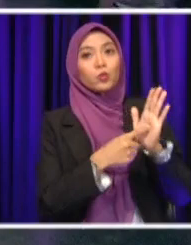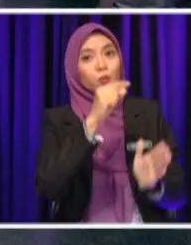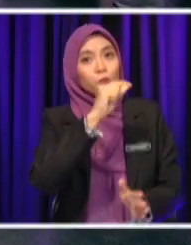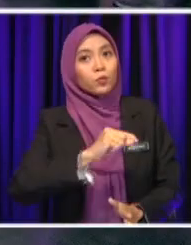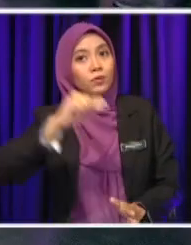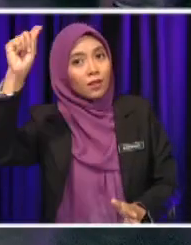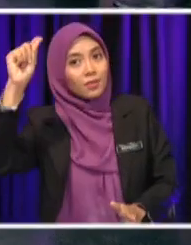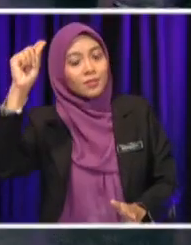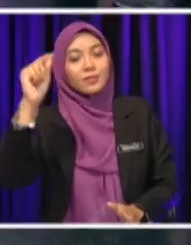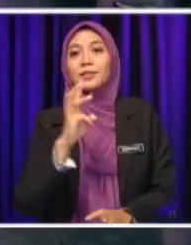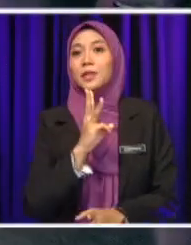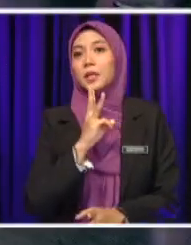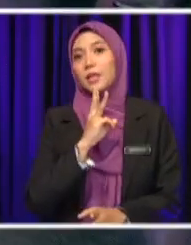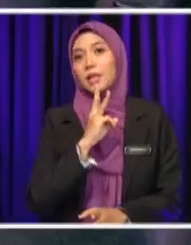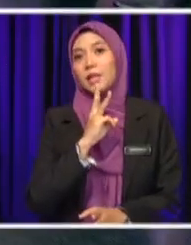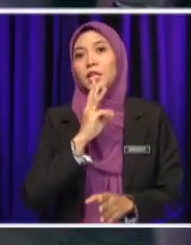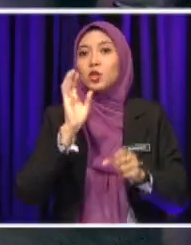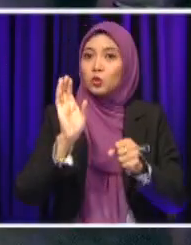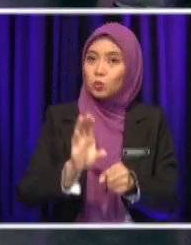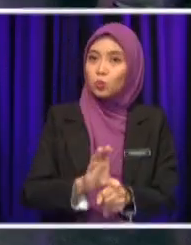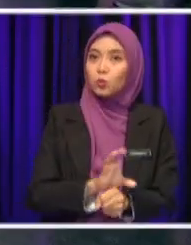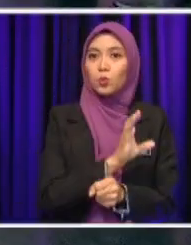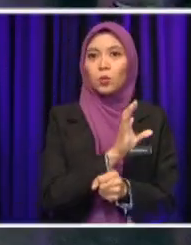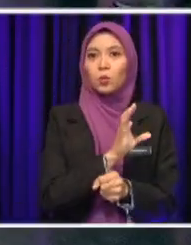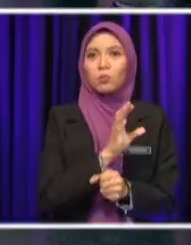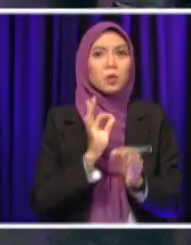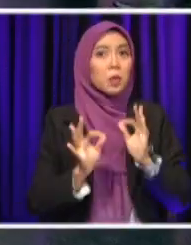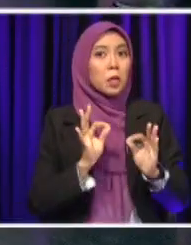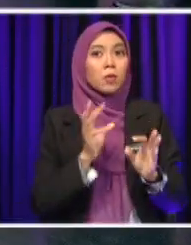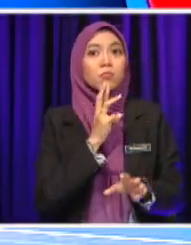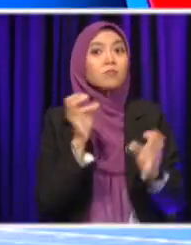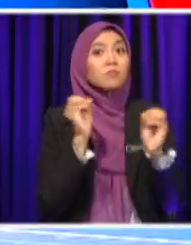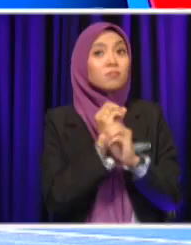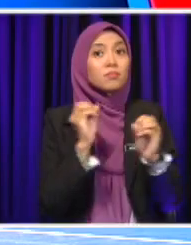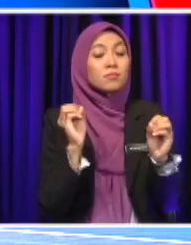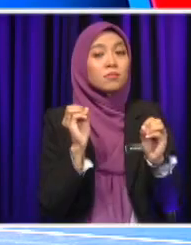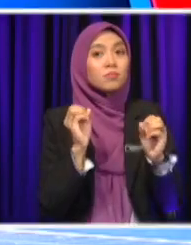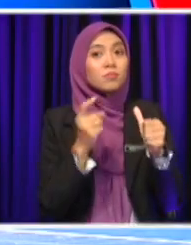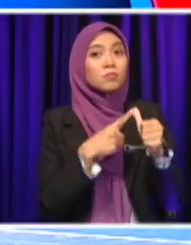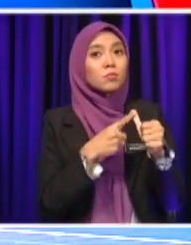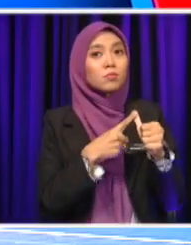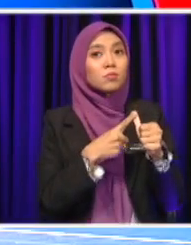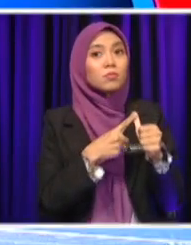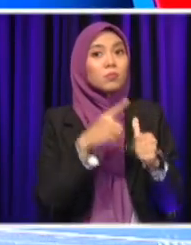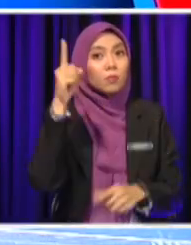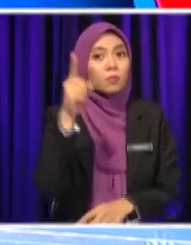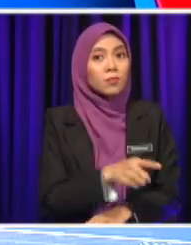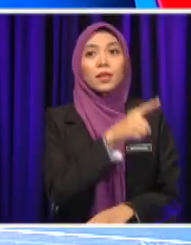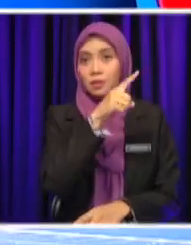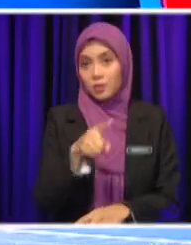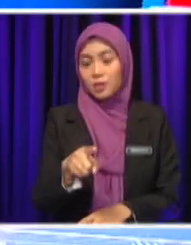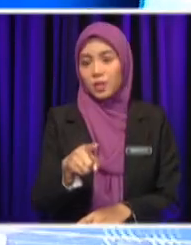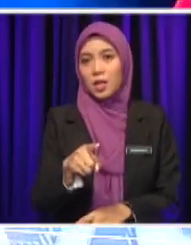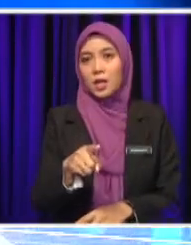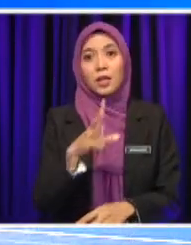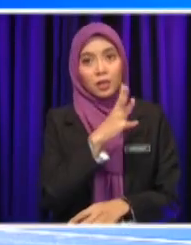dah cukup dekat situ. Betul, cikgu? Betul. Kalau tak ada air? Kalau tak ada air, nombor 1 dia akan pangkah dulu. Lepas tu baru dia akan